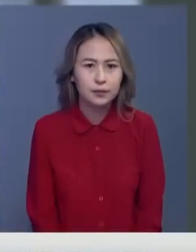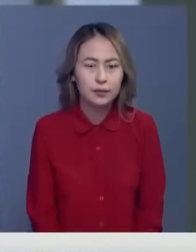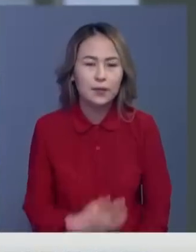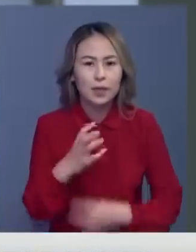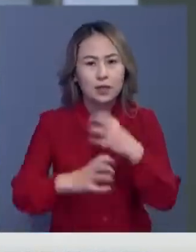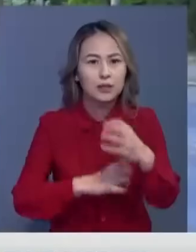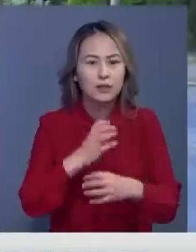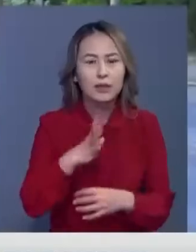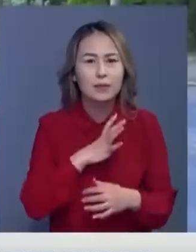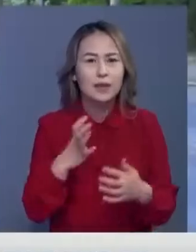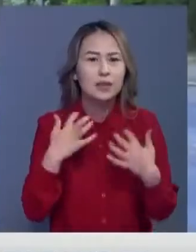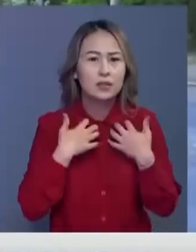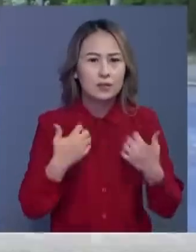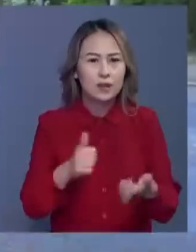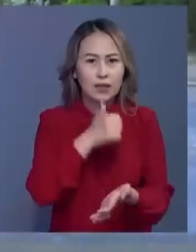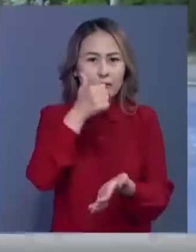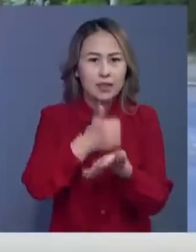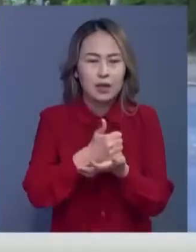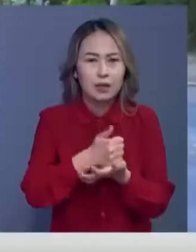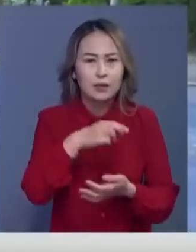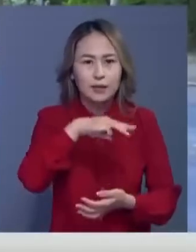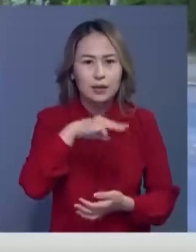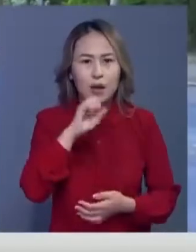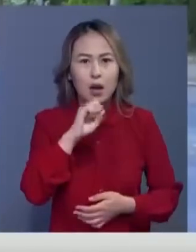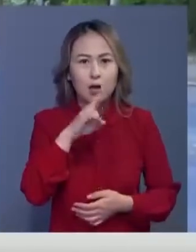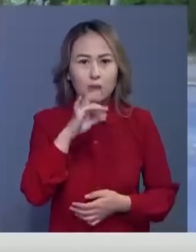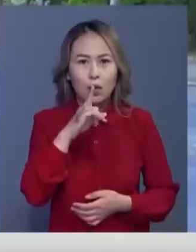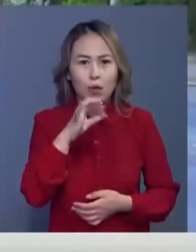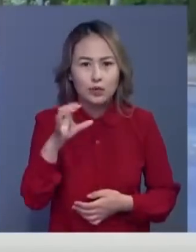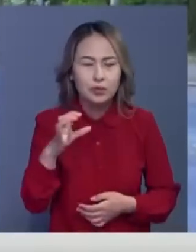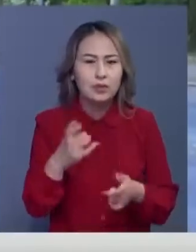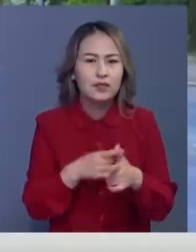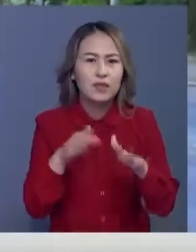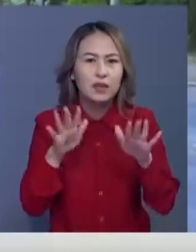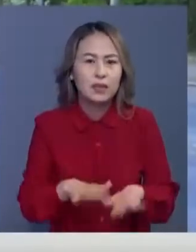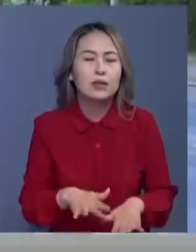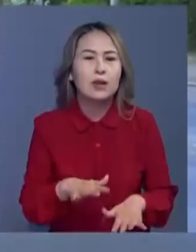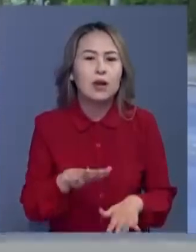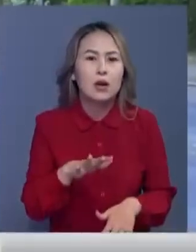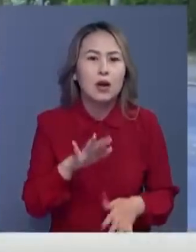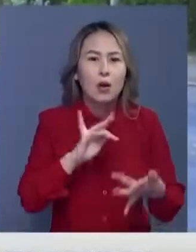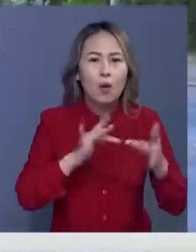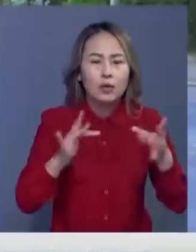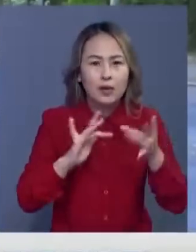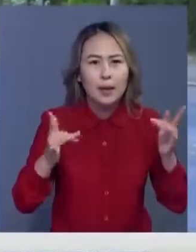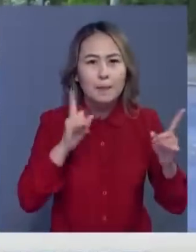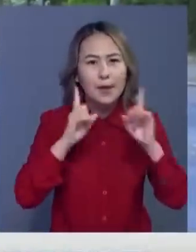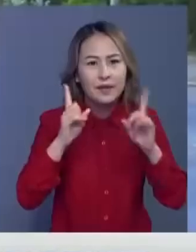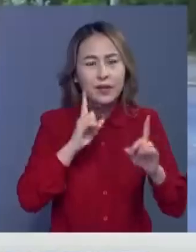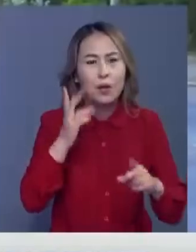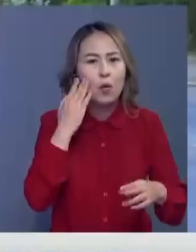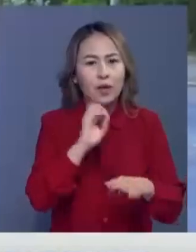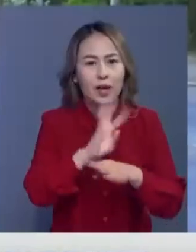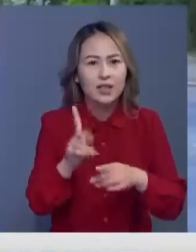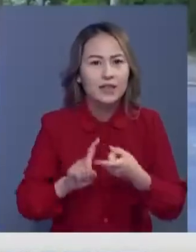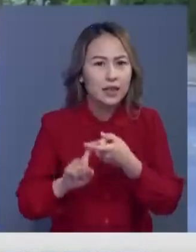Дүниежүзілік денсаулық сақтау ұйымының басшысы Тедрос Адханом Гебрейсус онлайн брифингте коронавируспен күресте